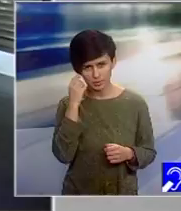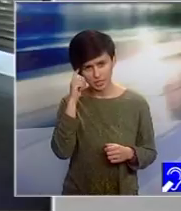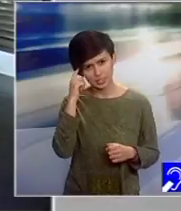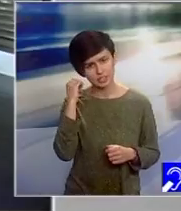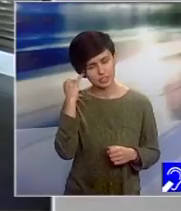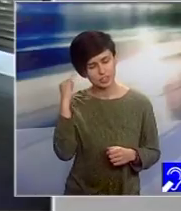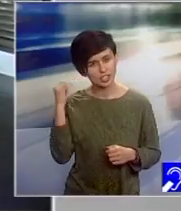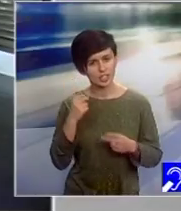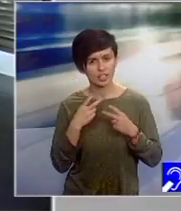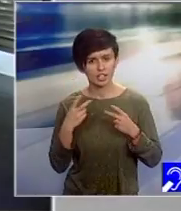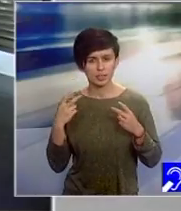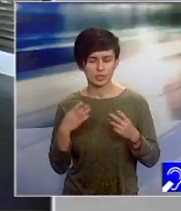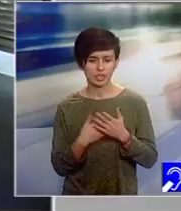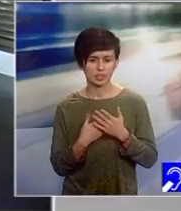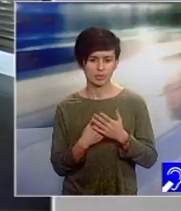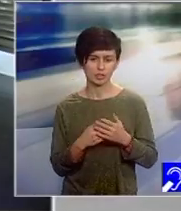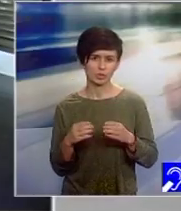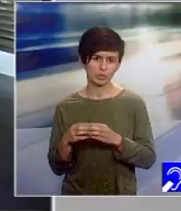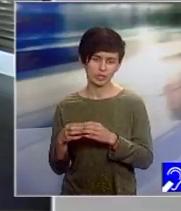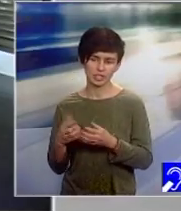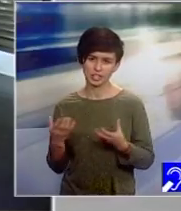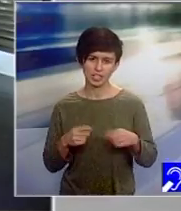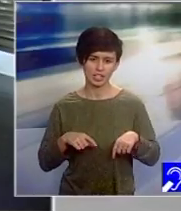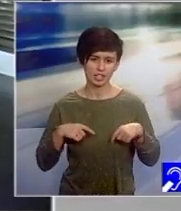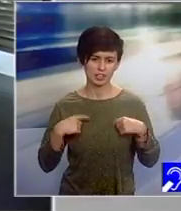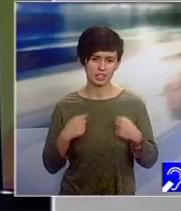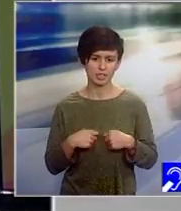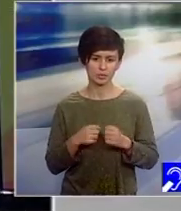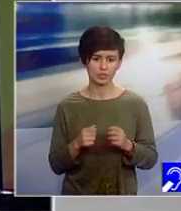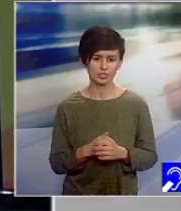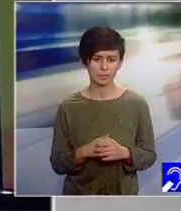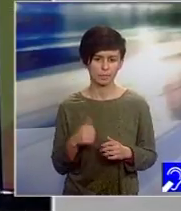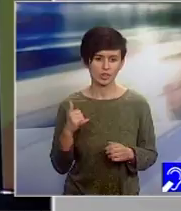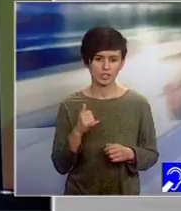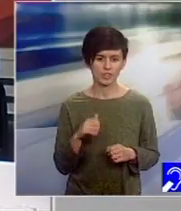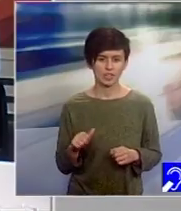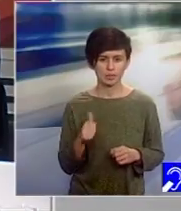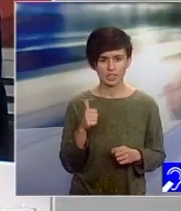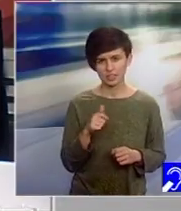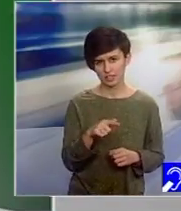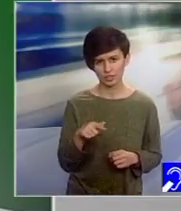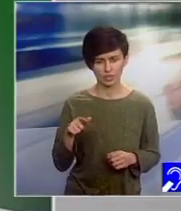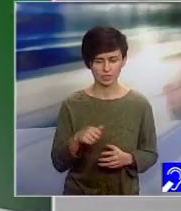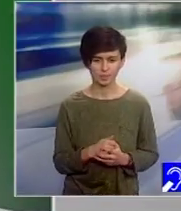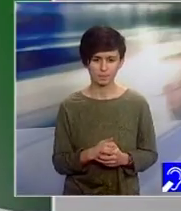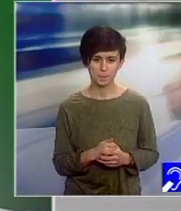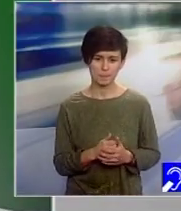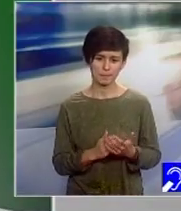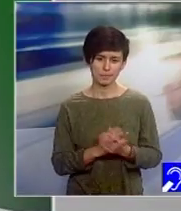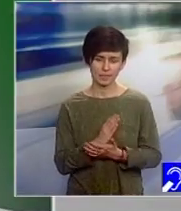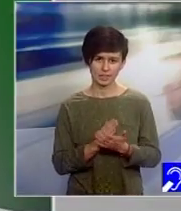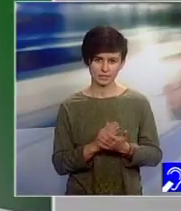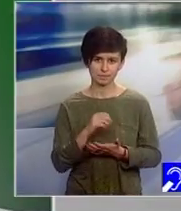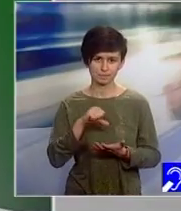doar pentru instituția de învățământ, ci pentru comunitatea în care trăim cu toții. Deci mai venim la dumneavoastră. Doamnelor, domnilor, continuăm.